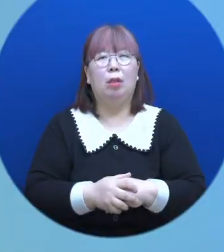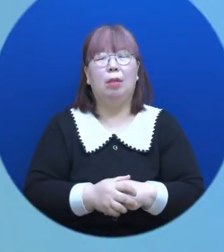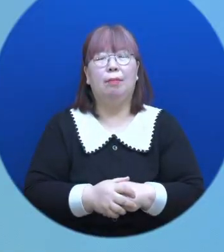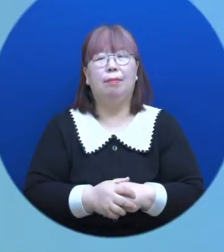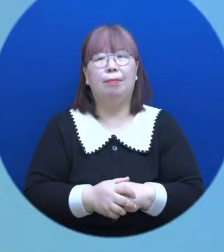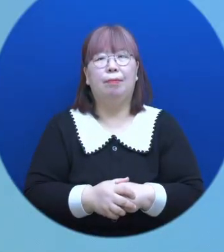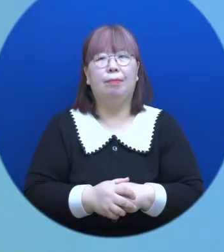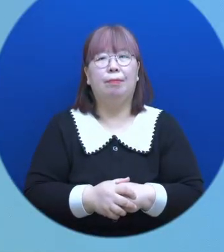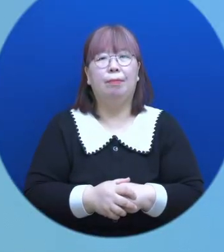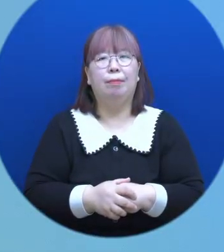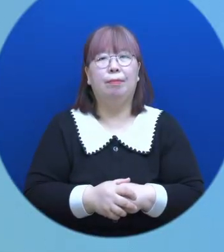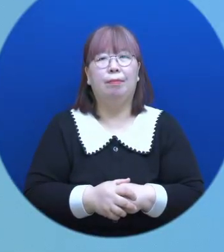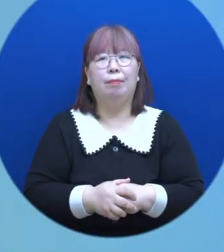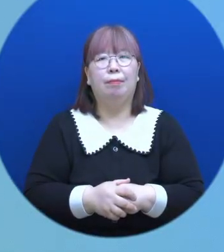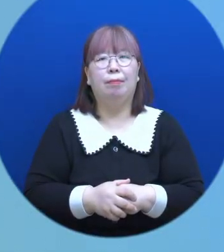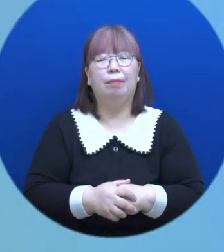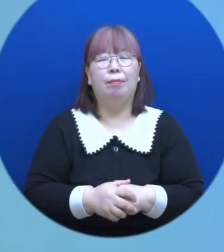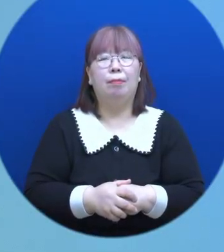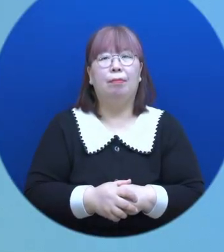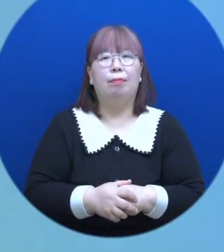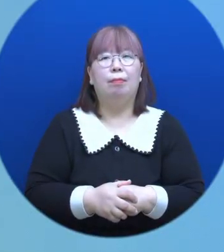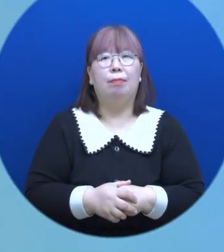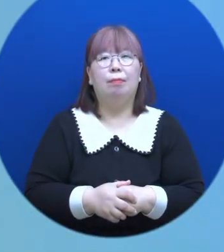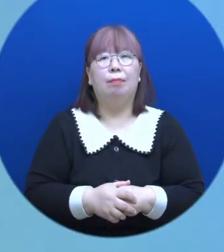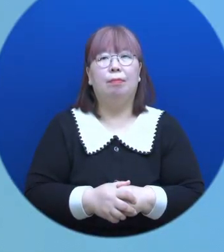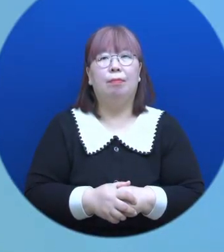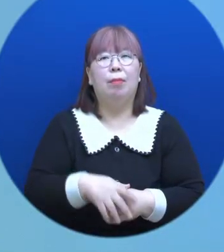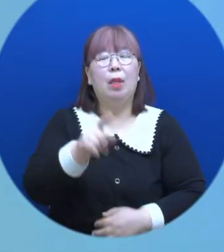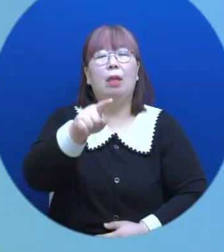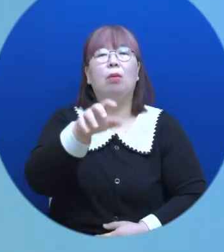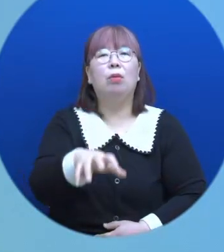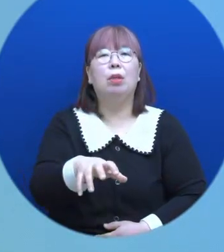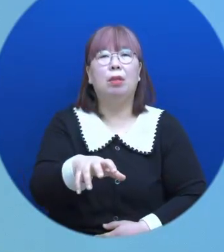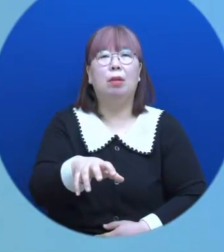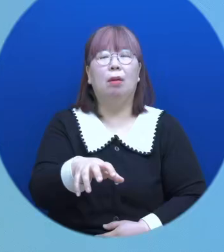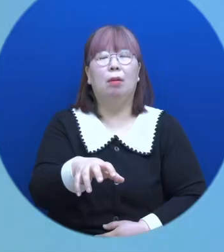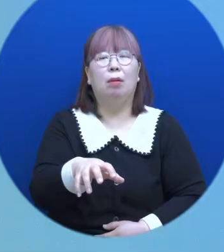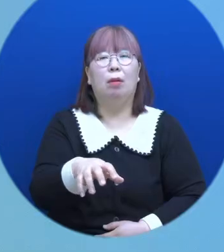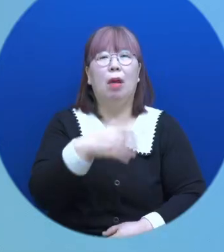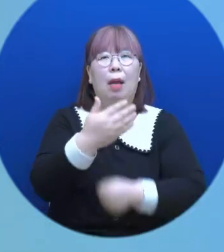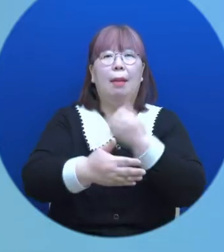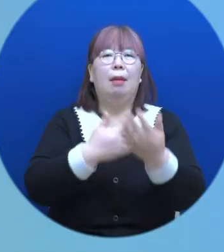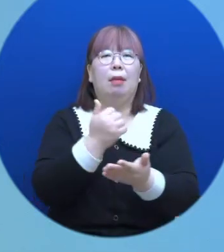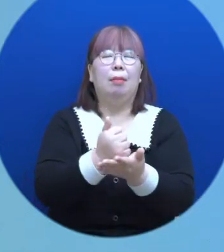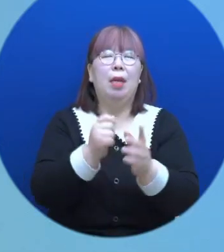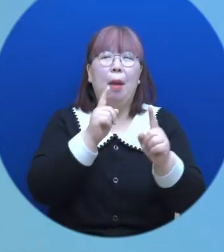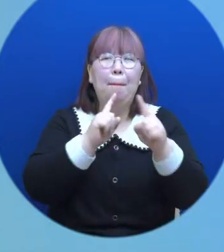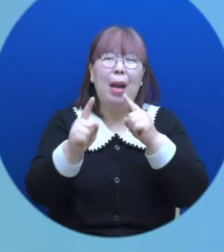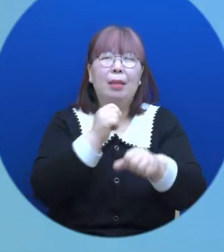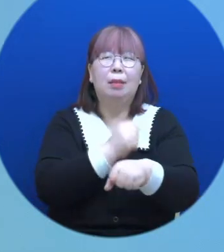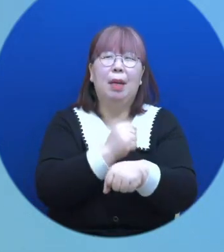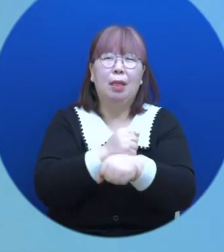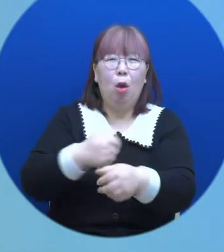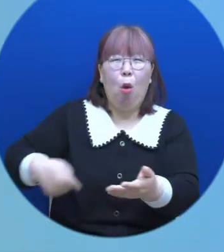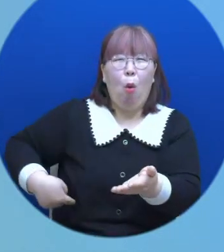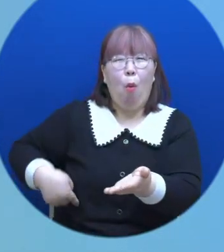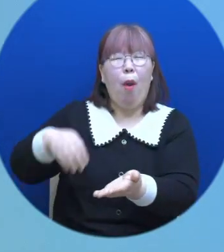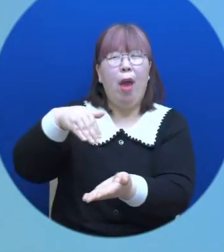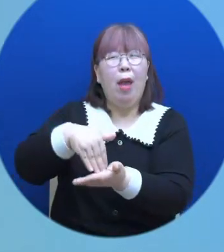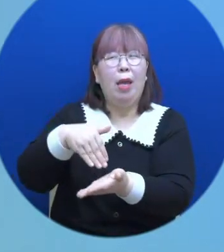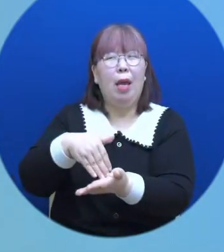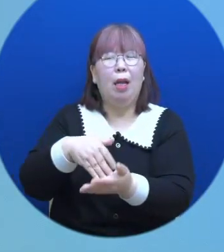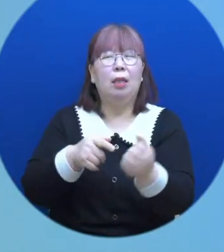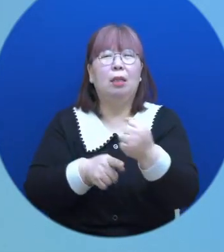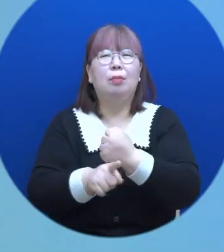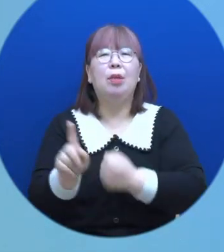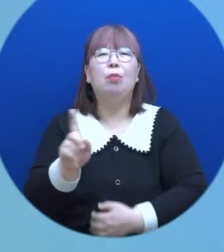본문의 내용인 거죠. 자, 그렇다면 여기서 말씀하고 있는 회개하라는